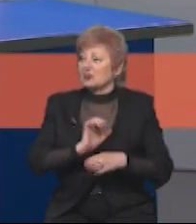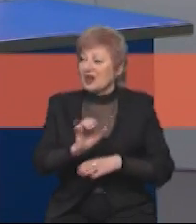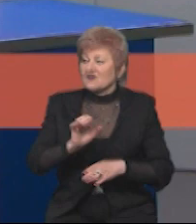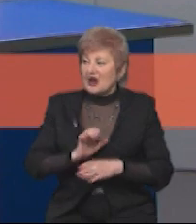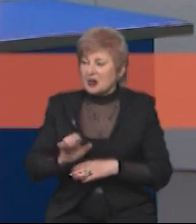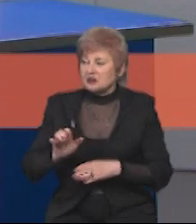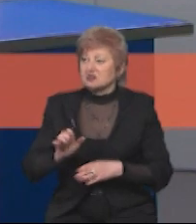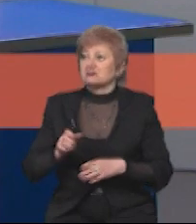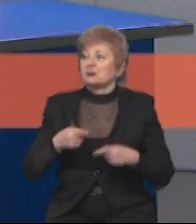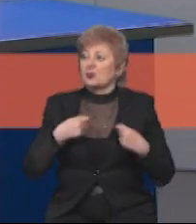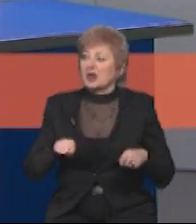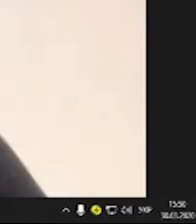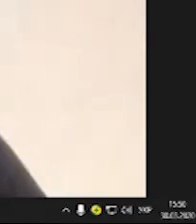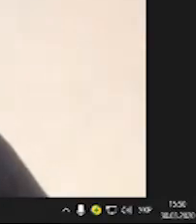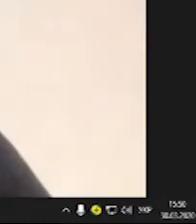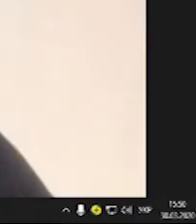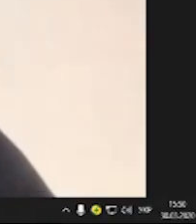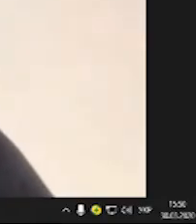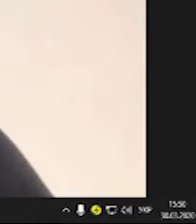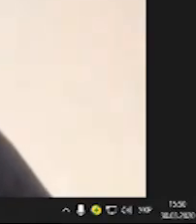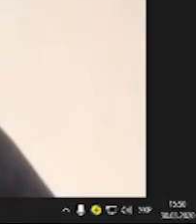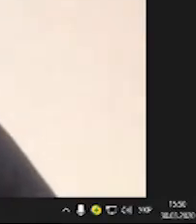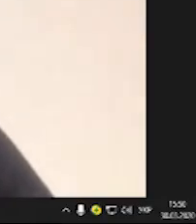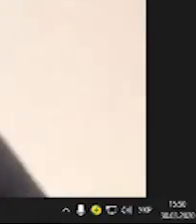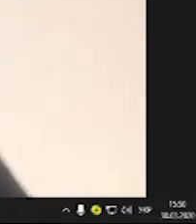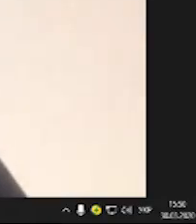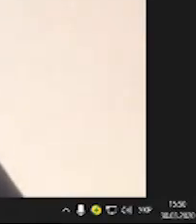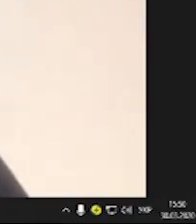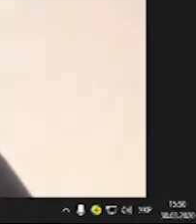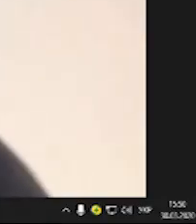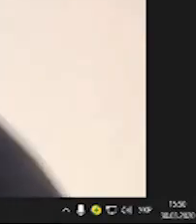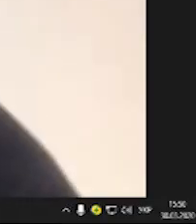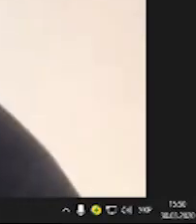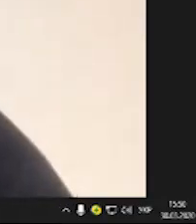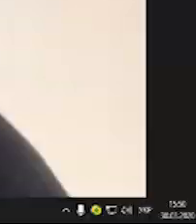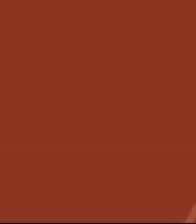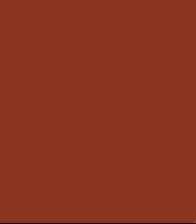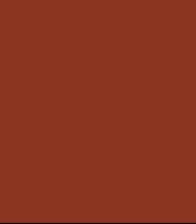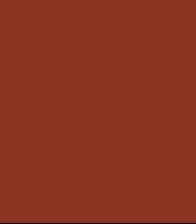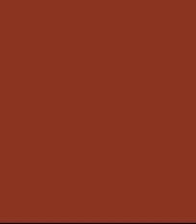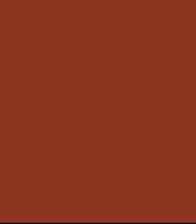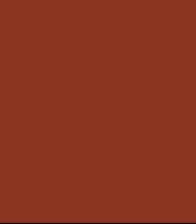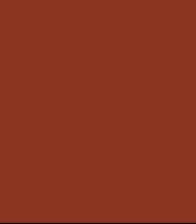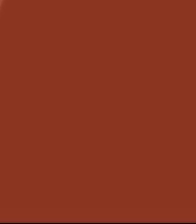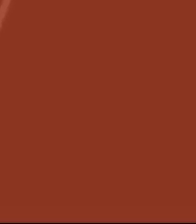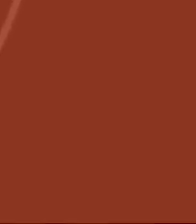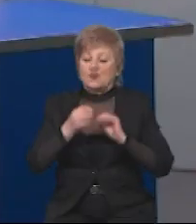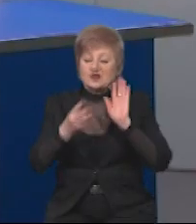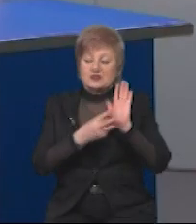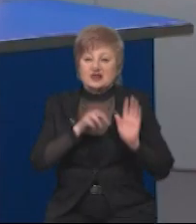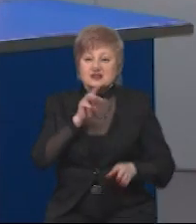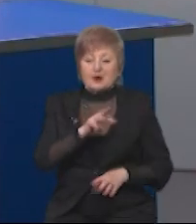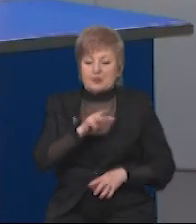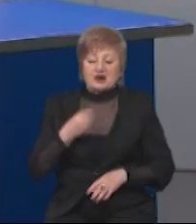Все нас устраивало, все было хорошо. Ну, не сегодняшняя ситуация. Хочу нагадати, що від 17